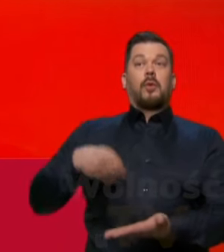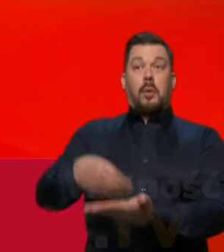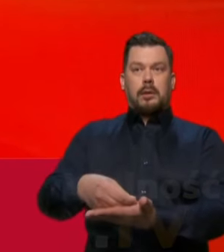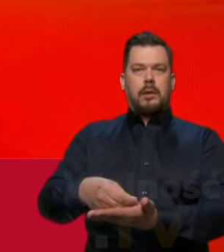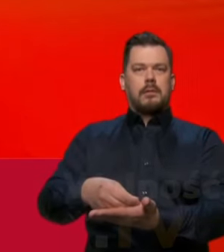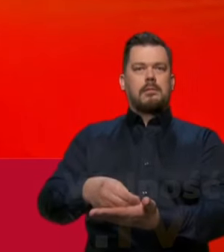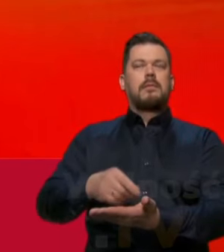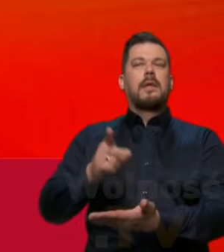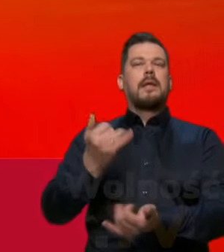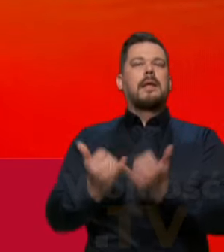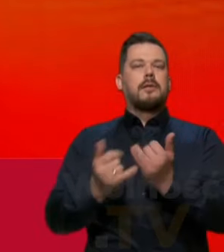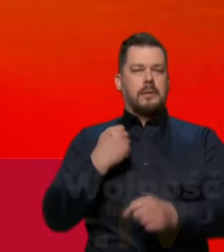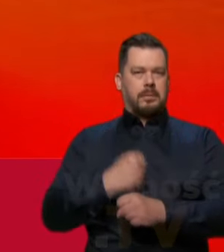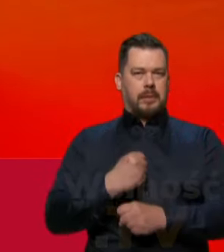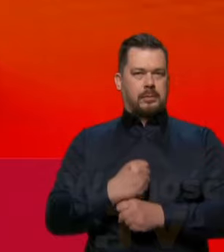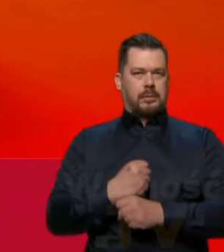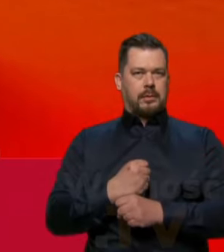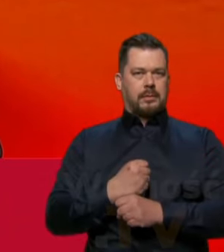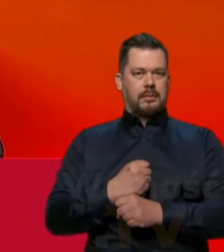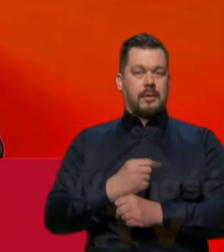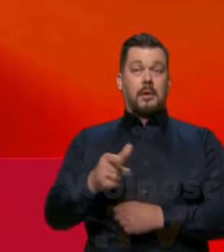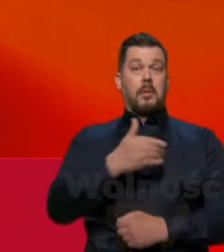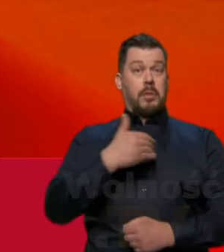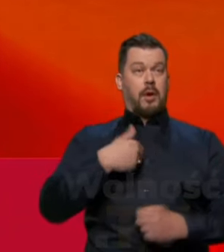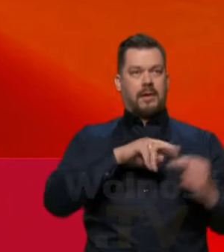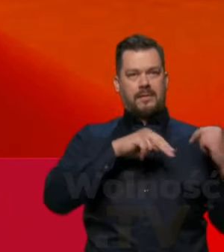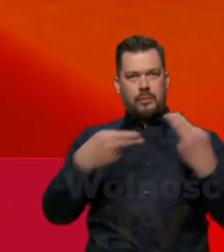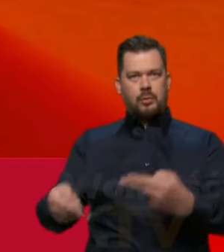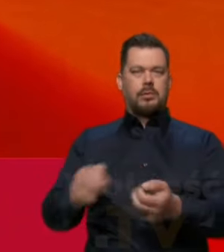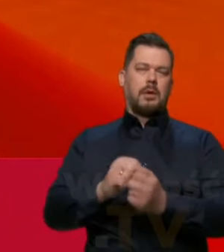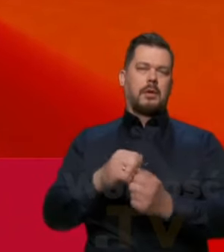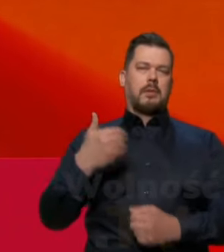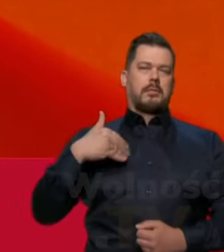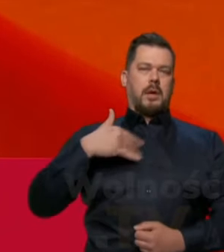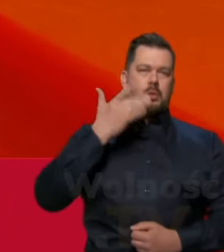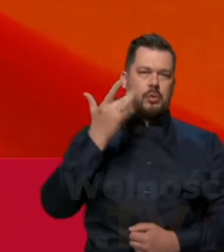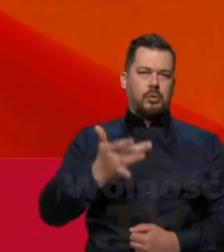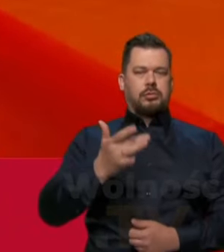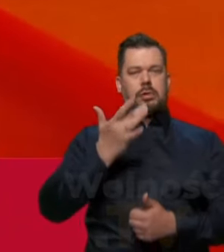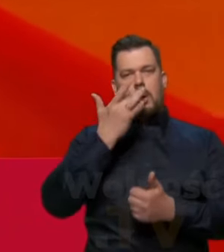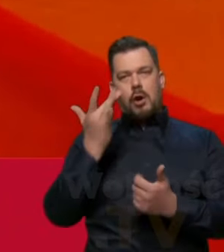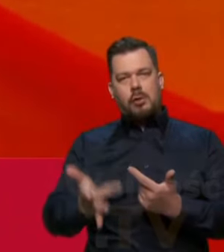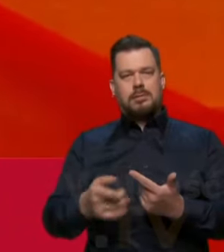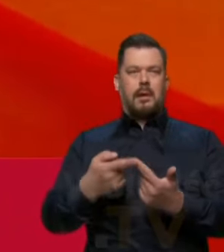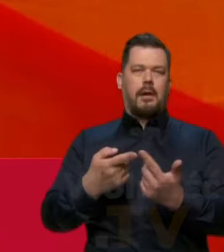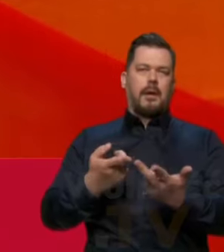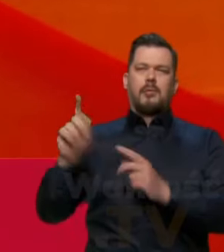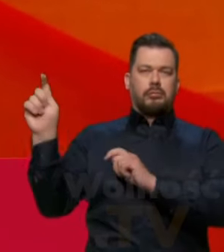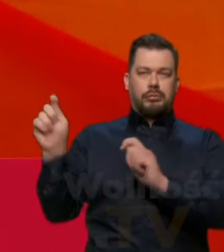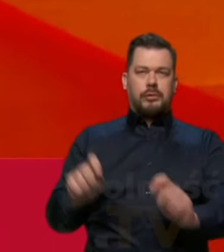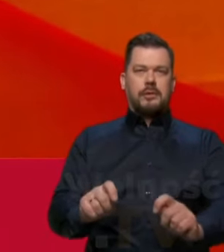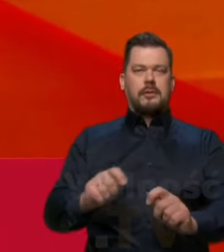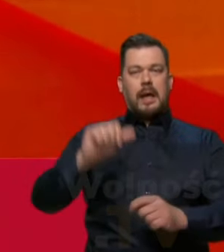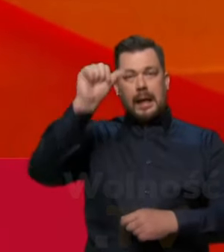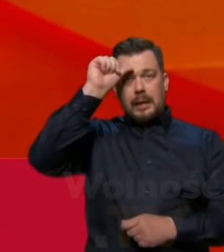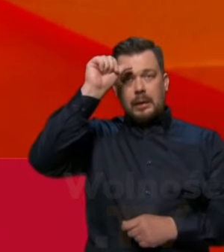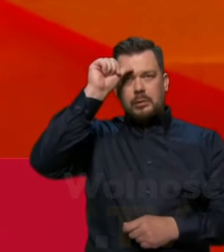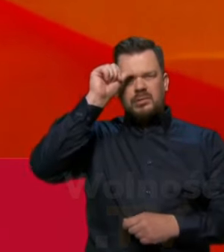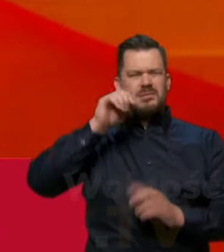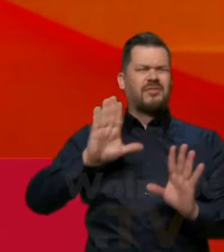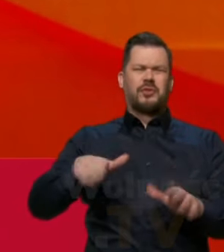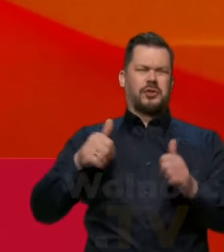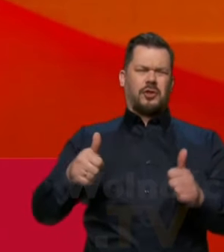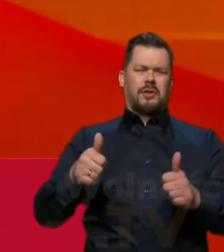to się znajdą ludzie, Polacy wrócą, przyjadą tam Białorusini, Rosjanie, Ukraińcy, Chińczycy, Hindusi. Wszystko